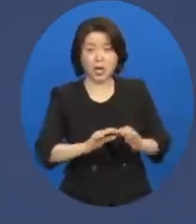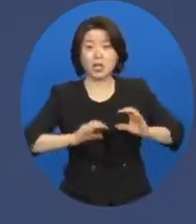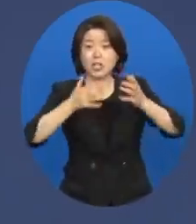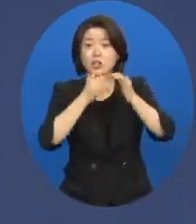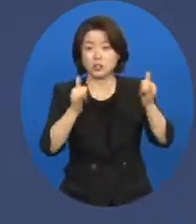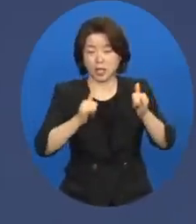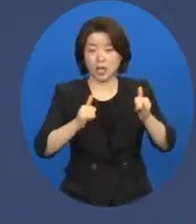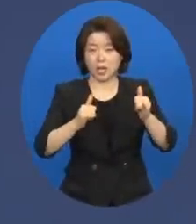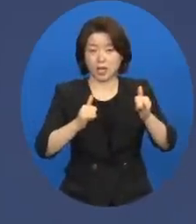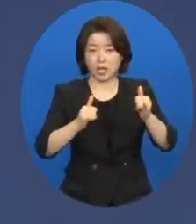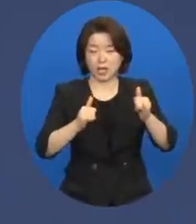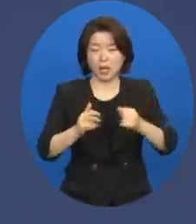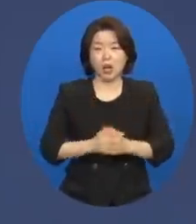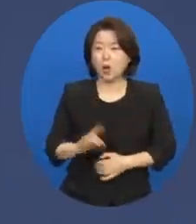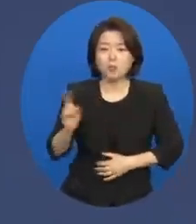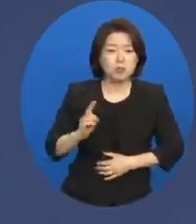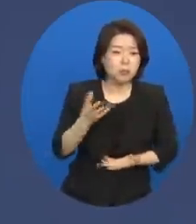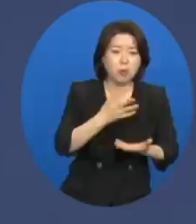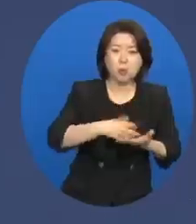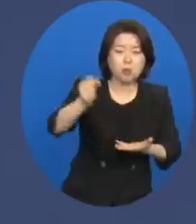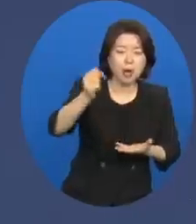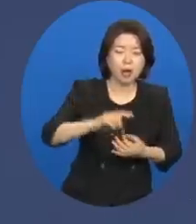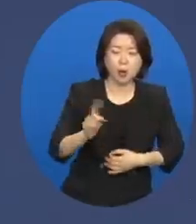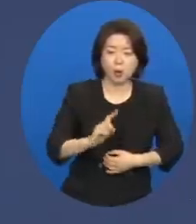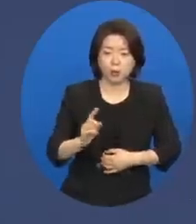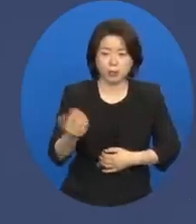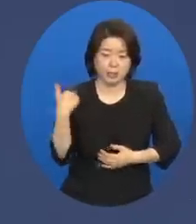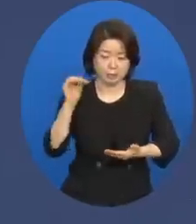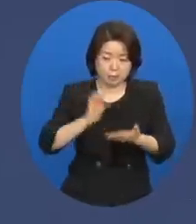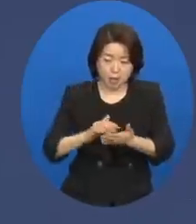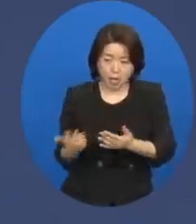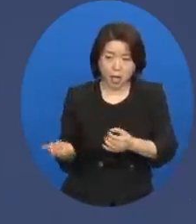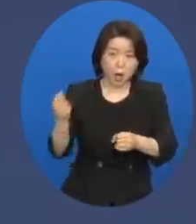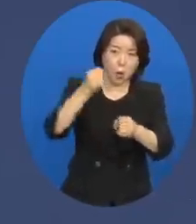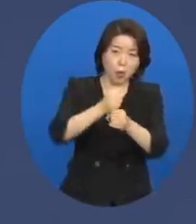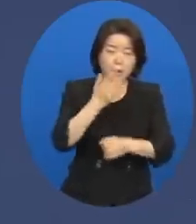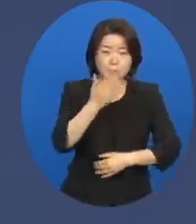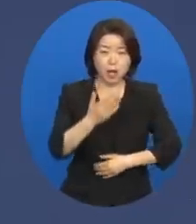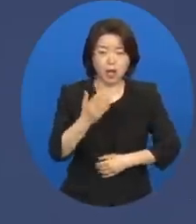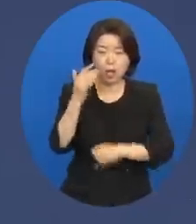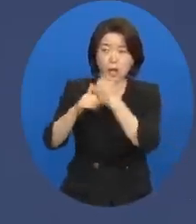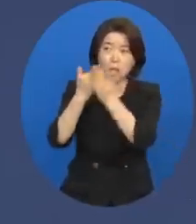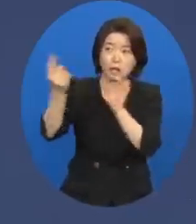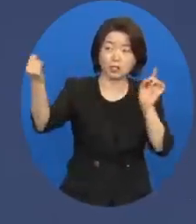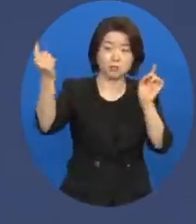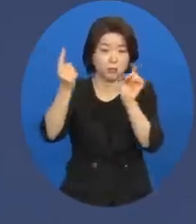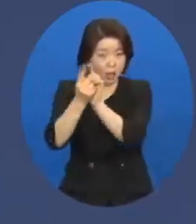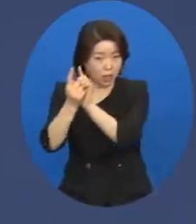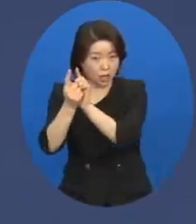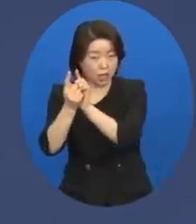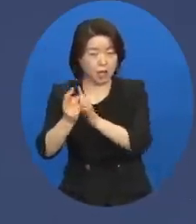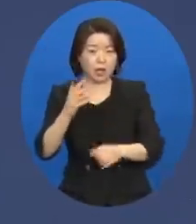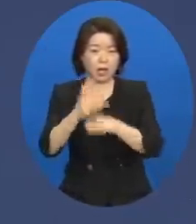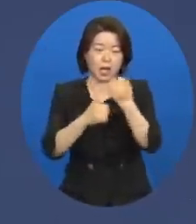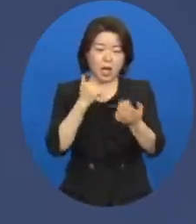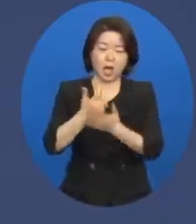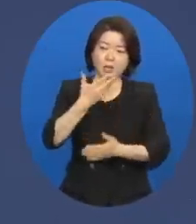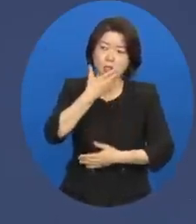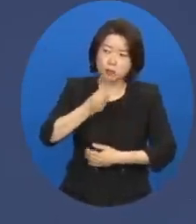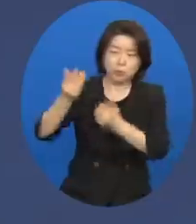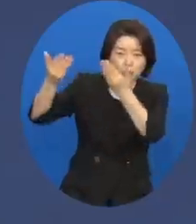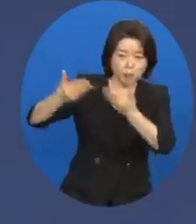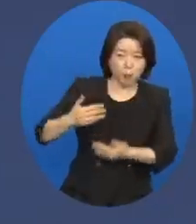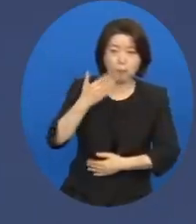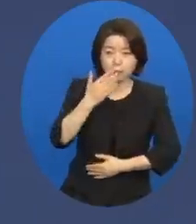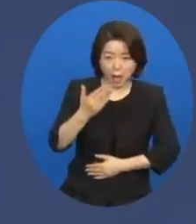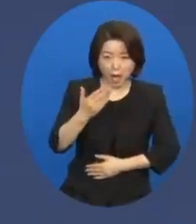무엇을 잃어버렸으며 어떻게 다시 원형을 회복할 수 있는지에 이 하나님을 만나고 그리고 하나님의 그 복을 받을 수